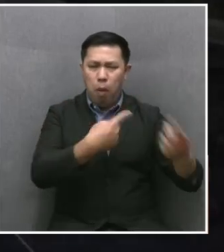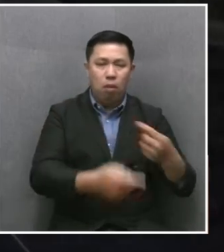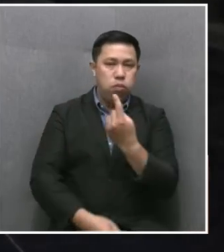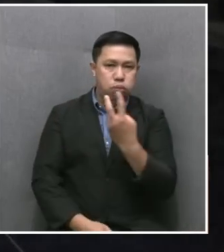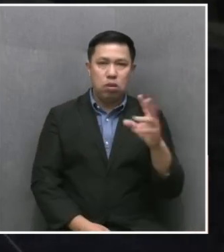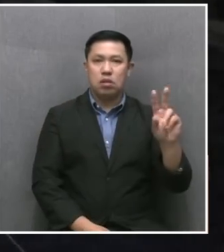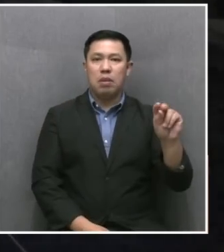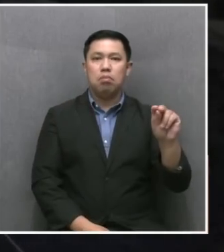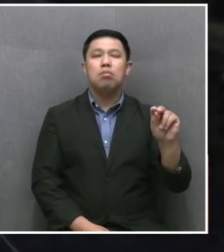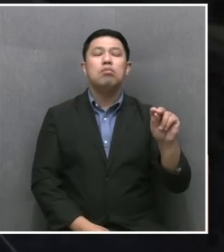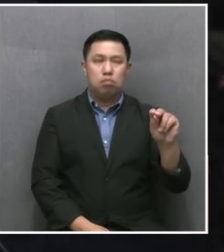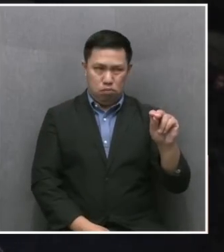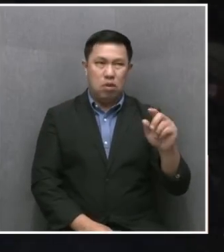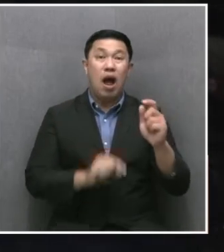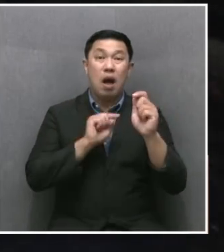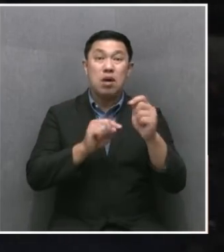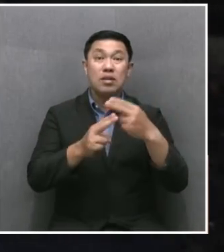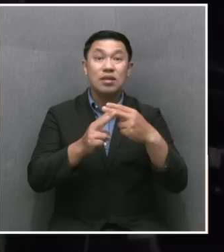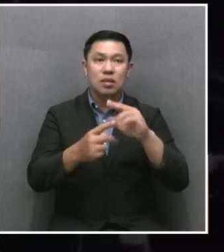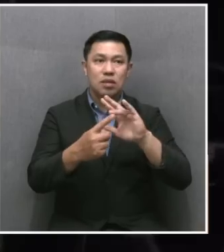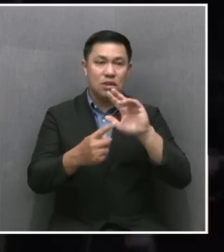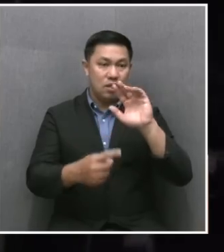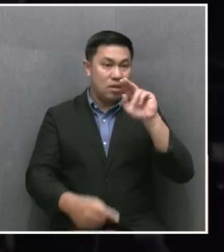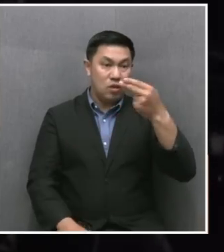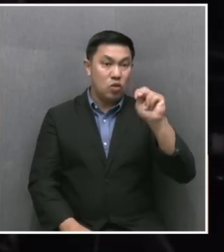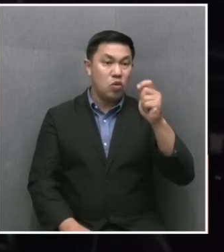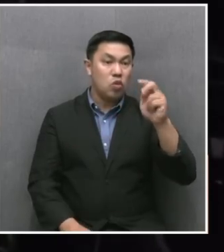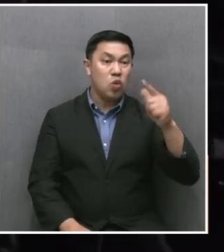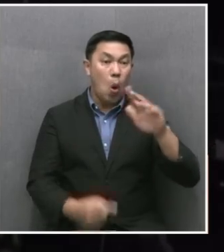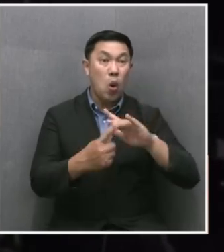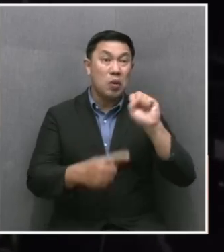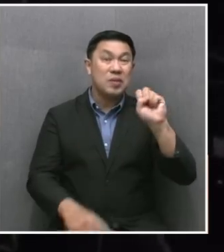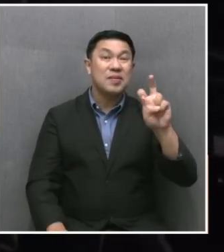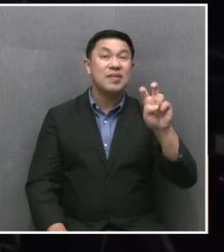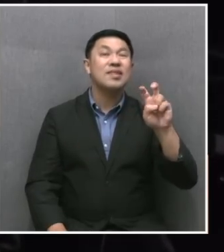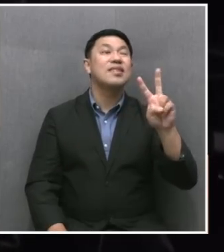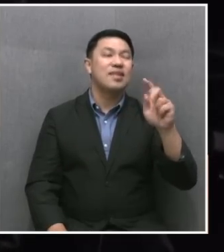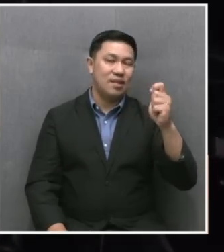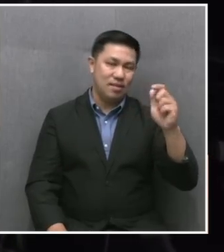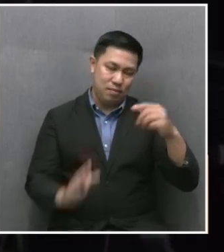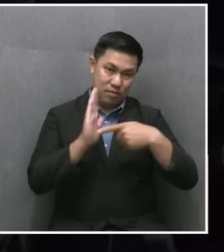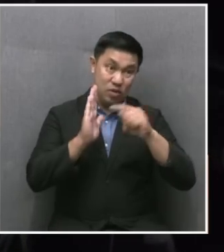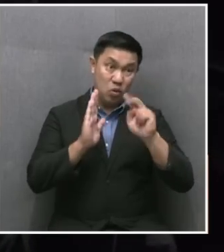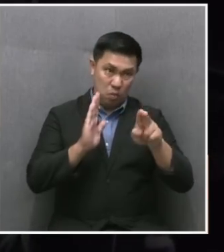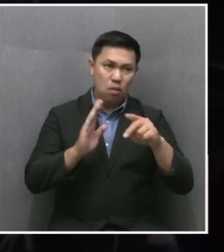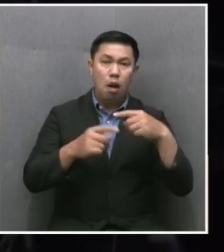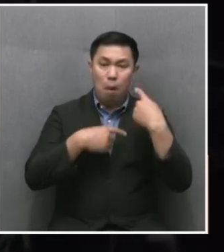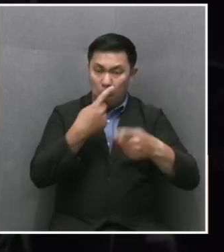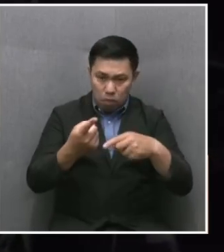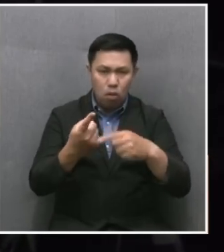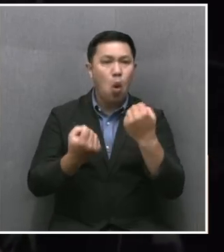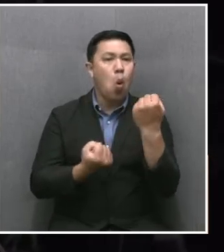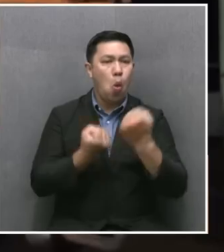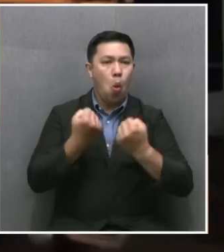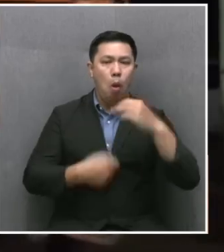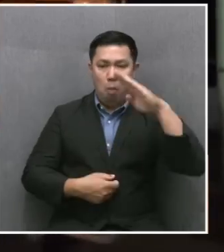ต้นค่ะซึ่งสสาไฟบางต้นเนี่ยล้มไปทับรถยนต์บ้านเรือนของประชาชนได้รับความเสียหายด้วยส่งผลให้ไฟฟ้าดับเป็นบริเวณ